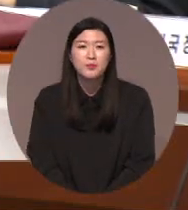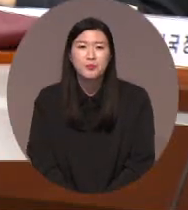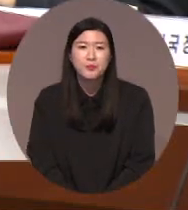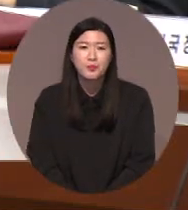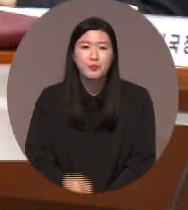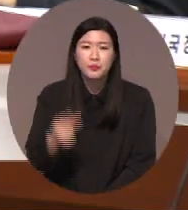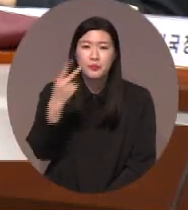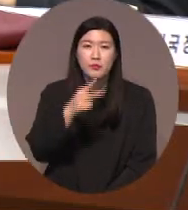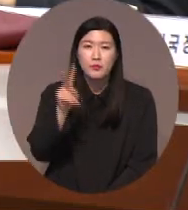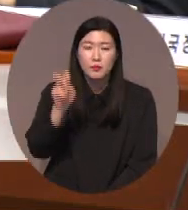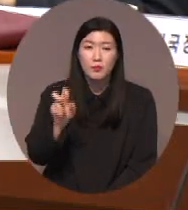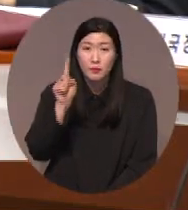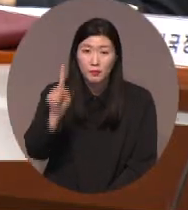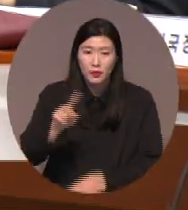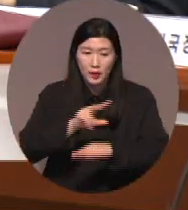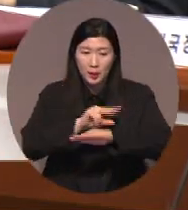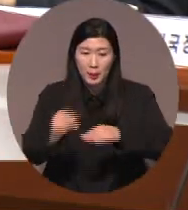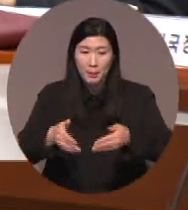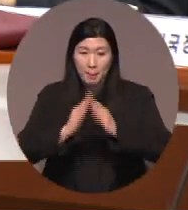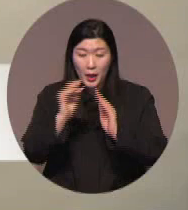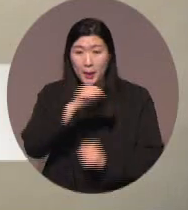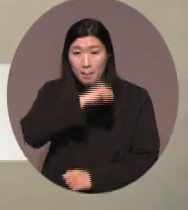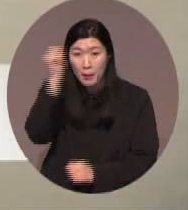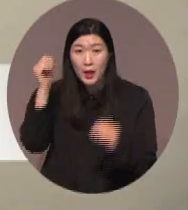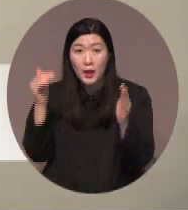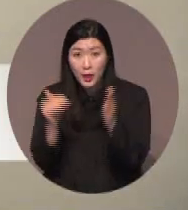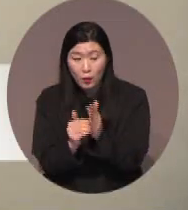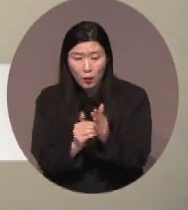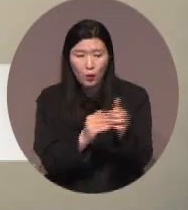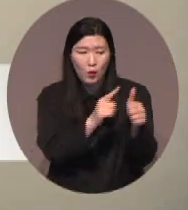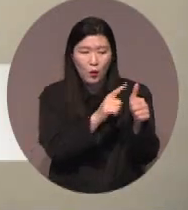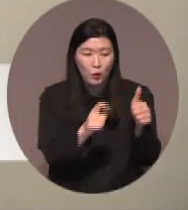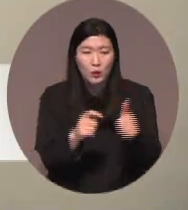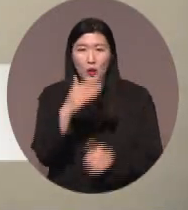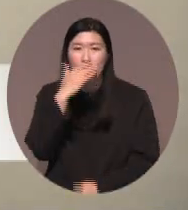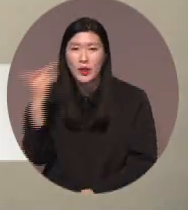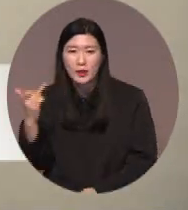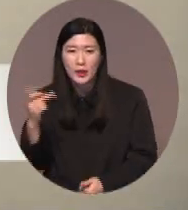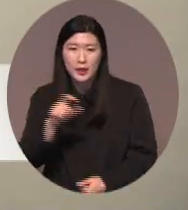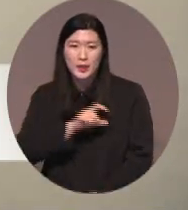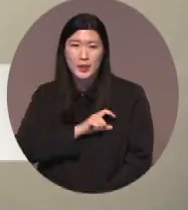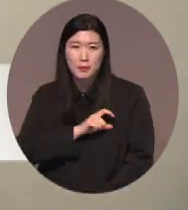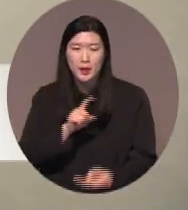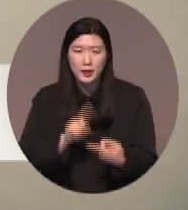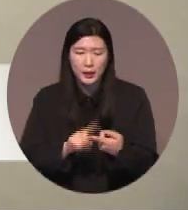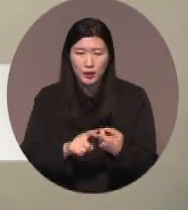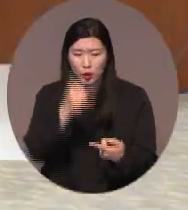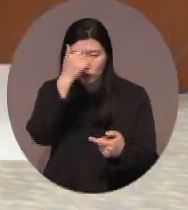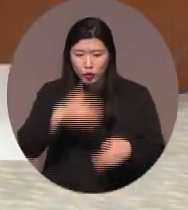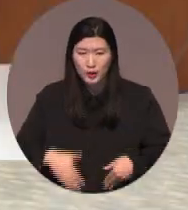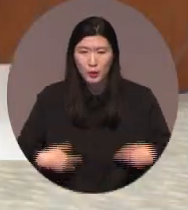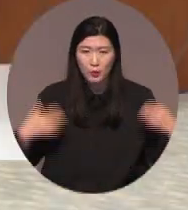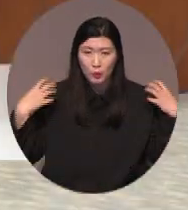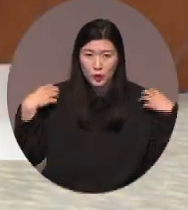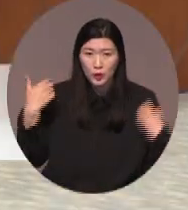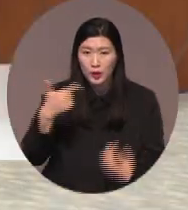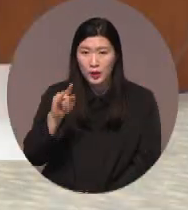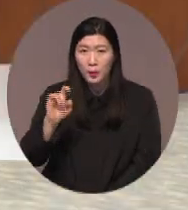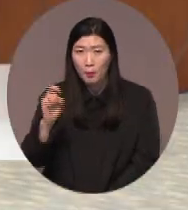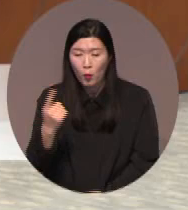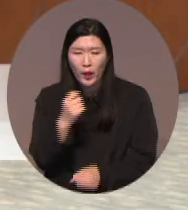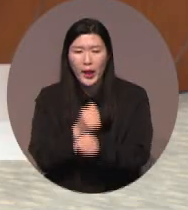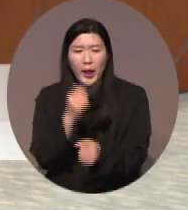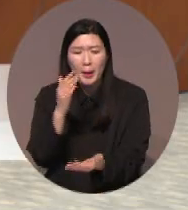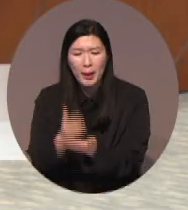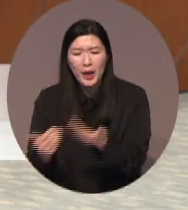지난 2021년 말 역사 신설이 확정된 뒤 홍성군과 예산군은 역의 명칭의 충남도청이나 내포를 넣는 것을